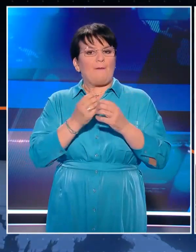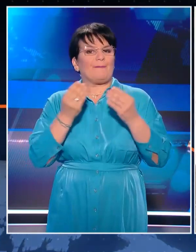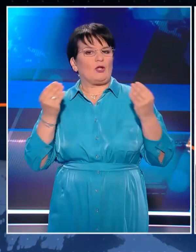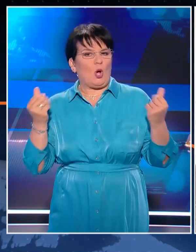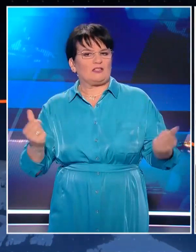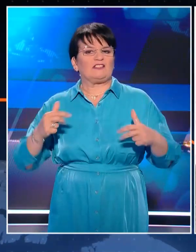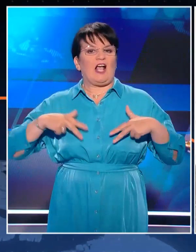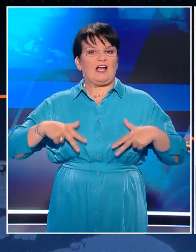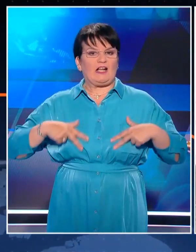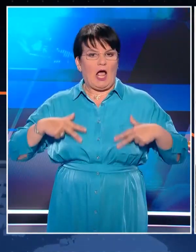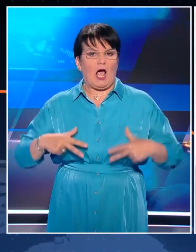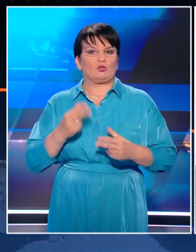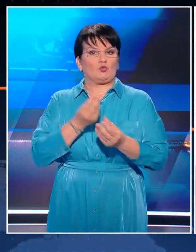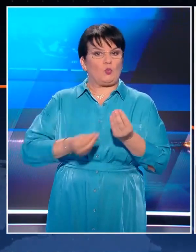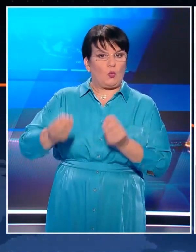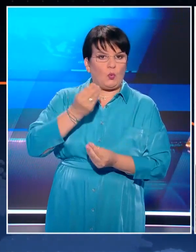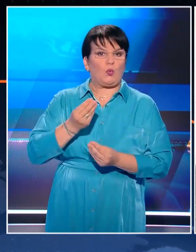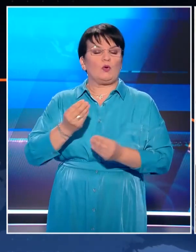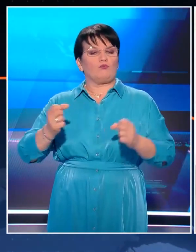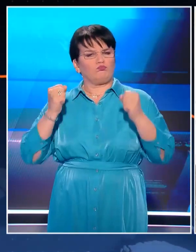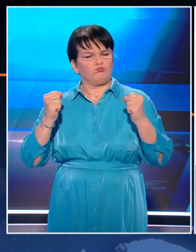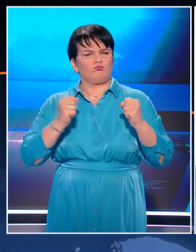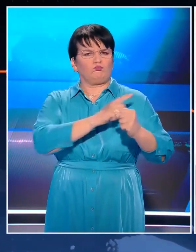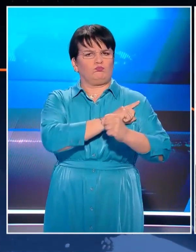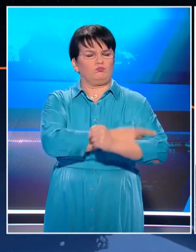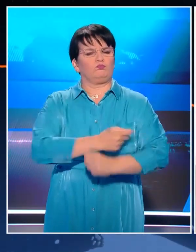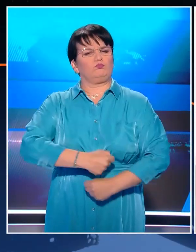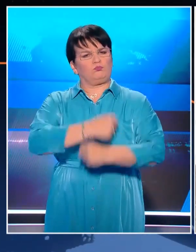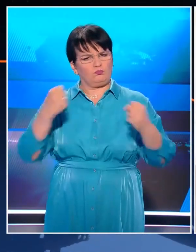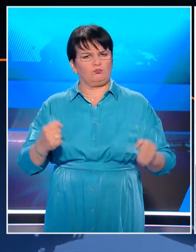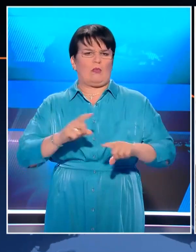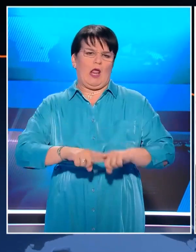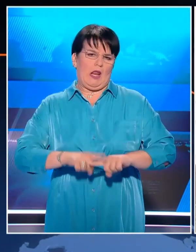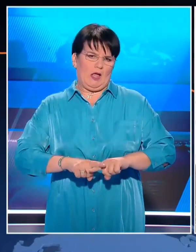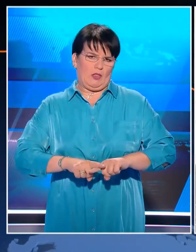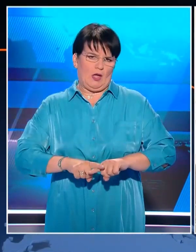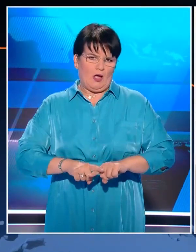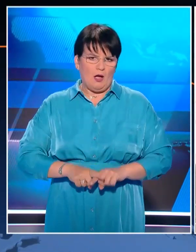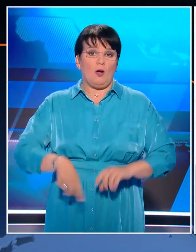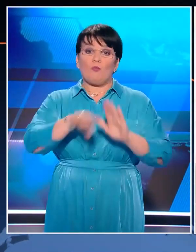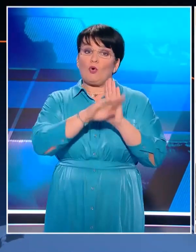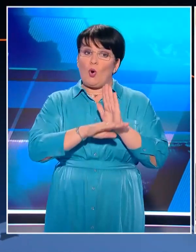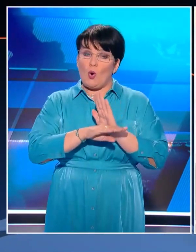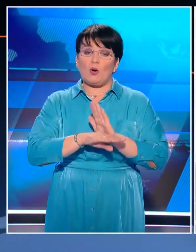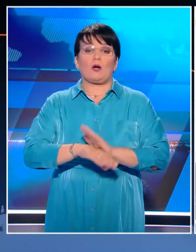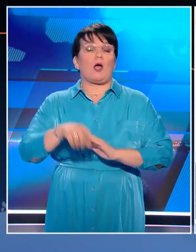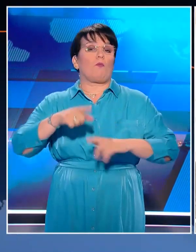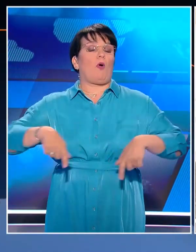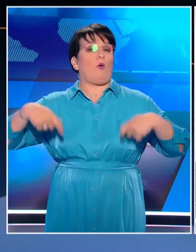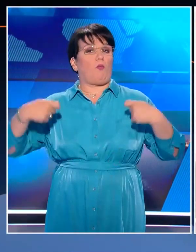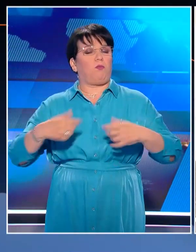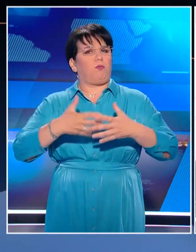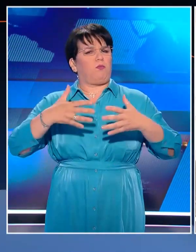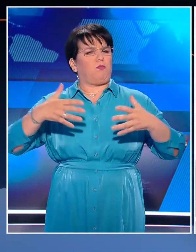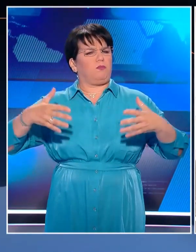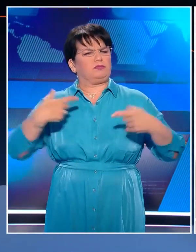κράτος, μια καλύτερη ζωή σε μια ισχυρή Ελλάδα. Προφανώς το πρόγραμμά μας είναι πολύ πιο πλούσιο